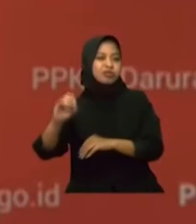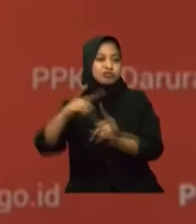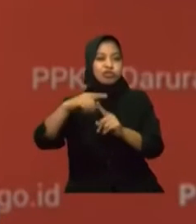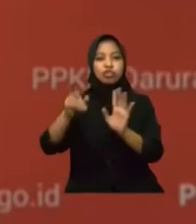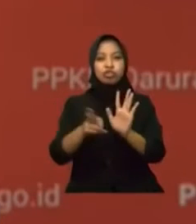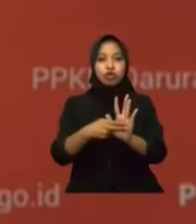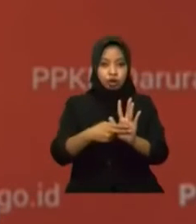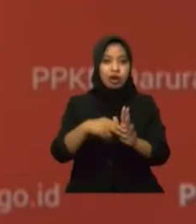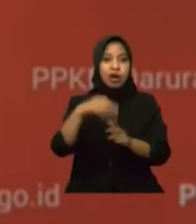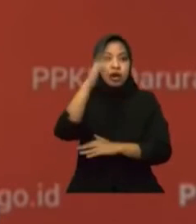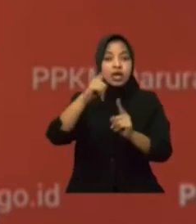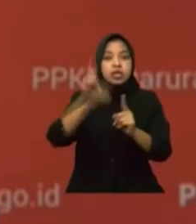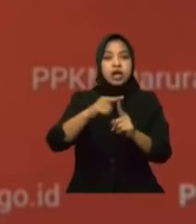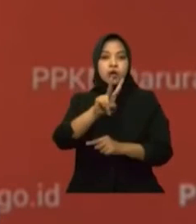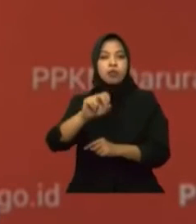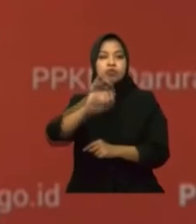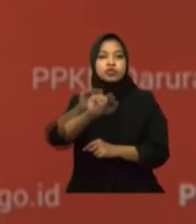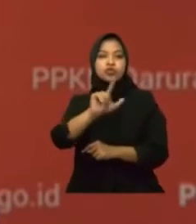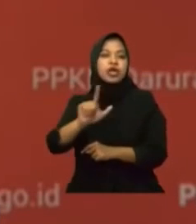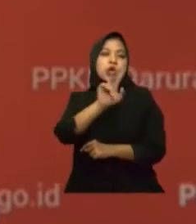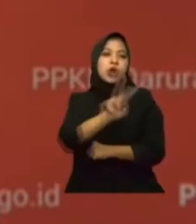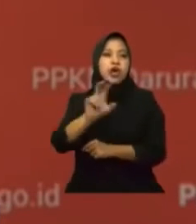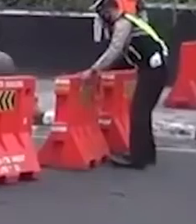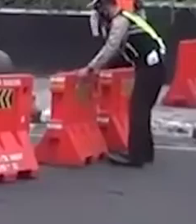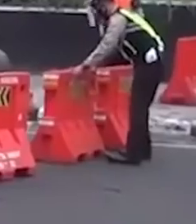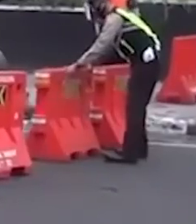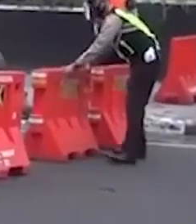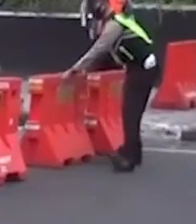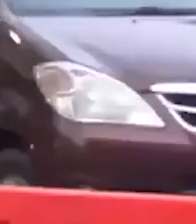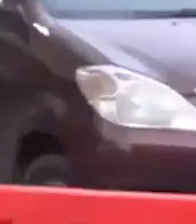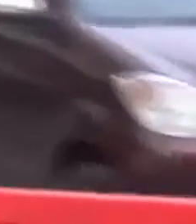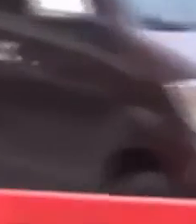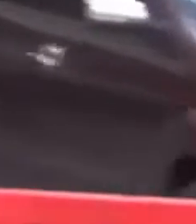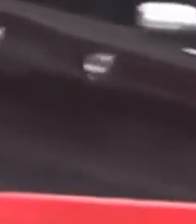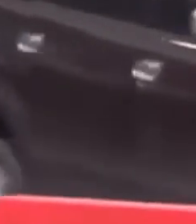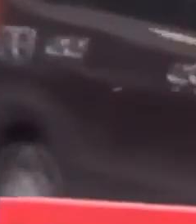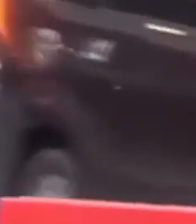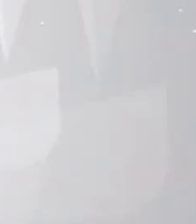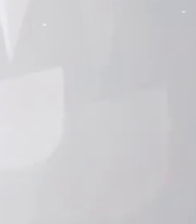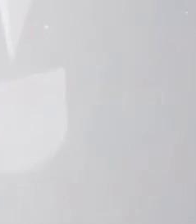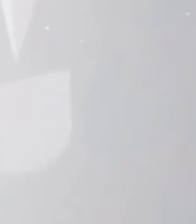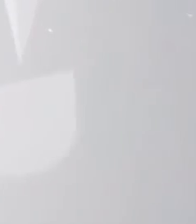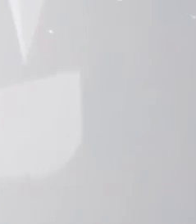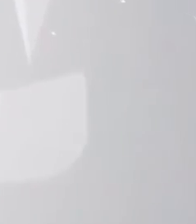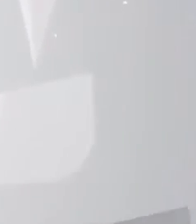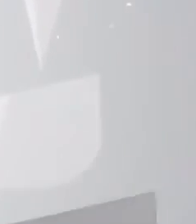di tanggal 20 Juli 2021. Dari Jakarta, Suryadinata melaporkan.